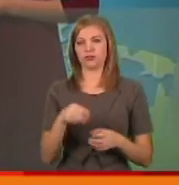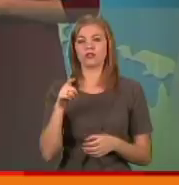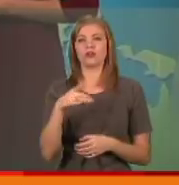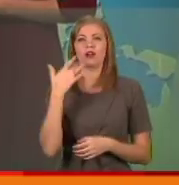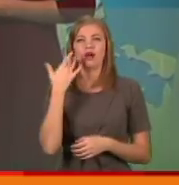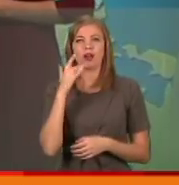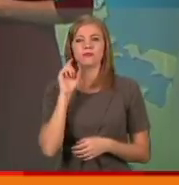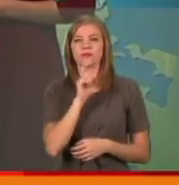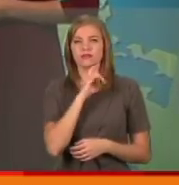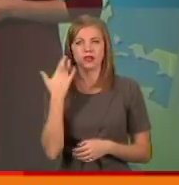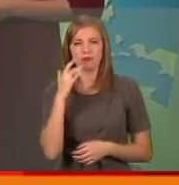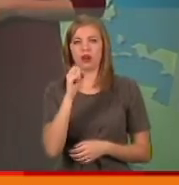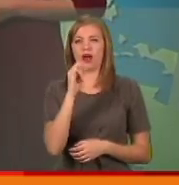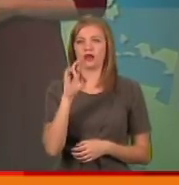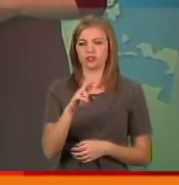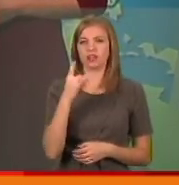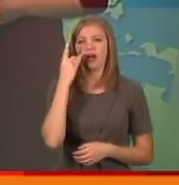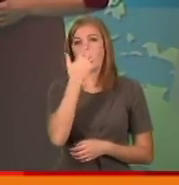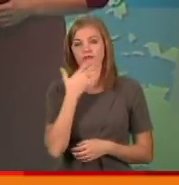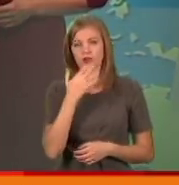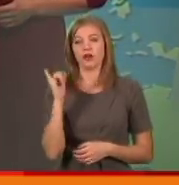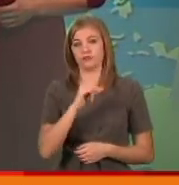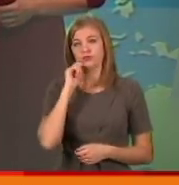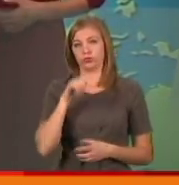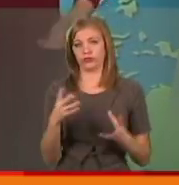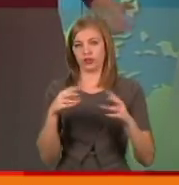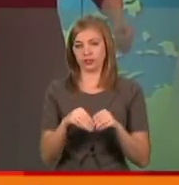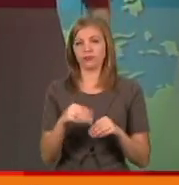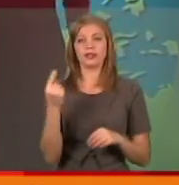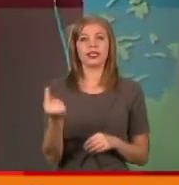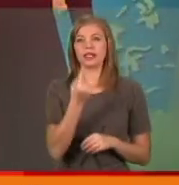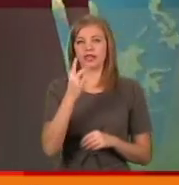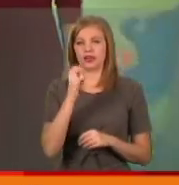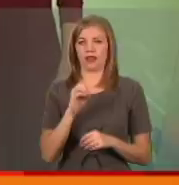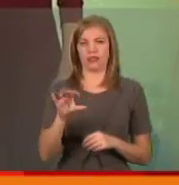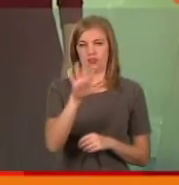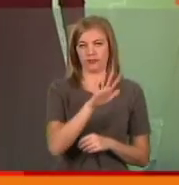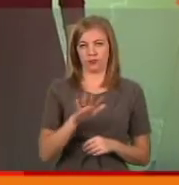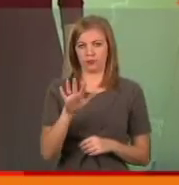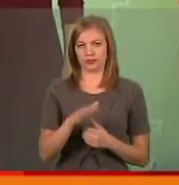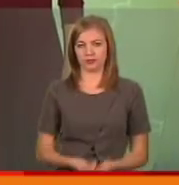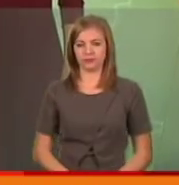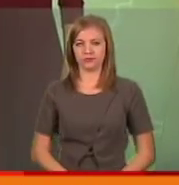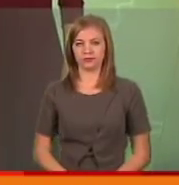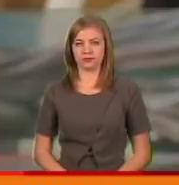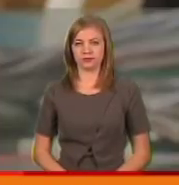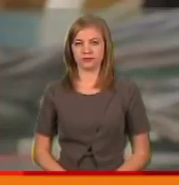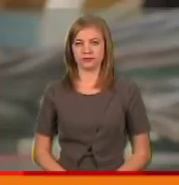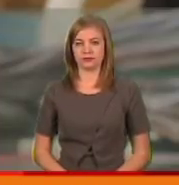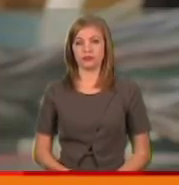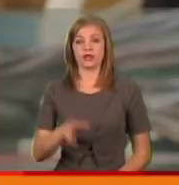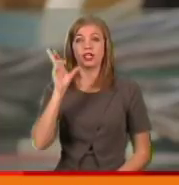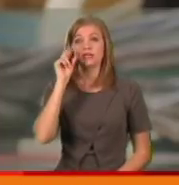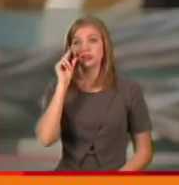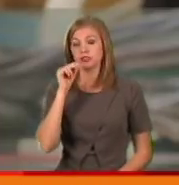Південна Америка, Азія, Африка і Україна – єдина на європейському континенті.